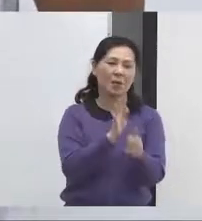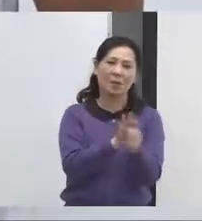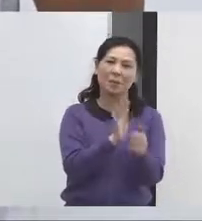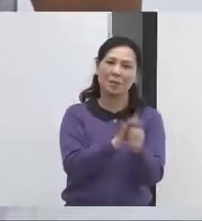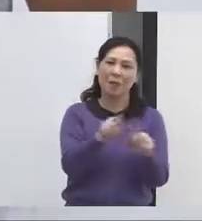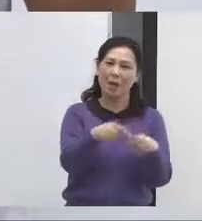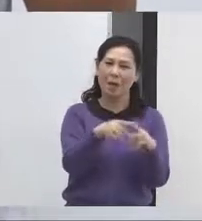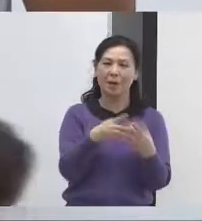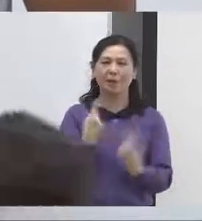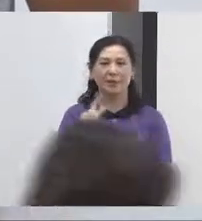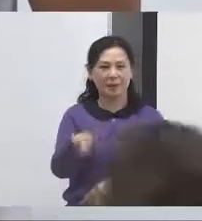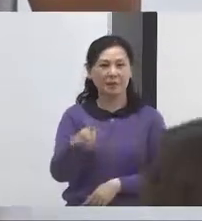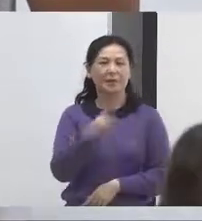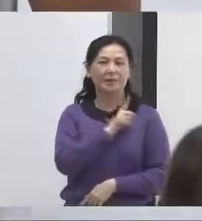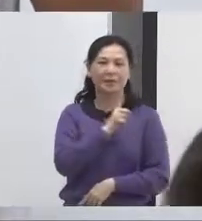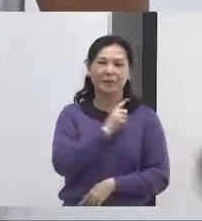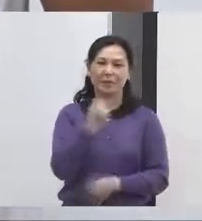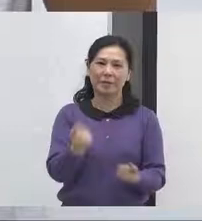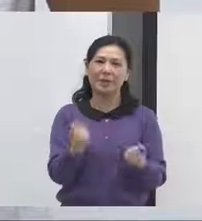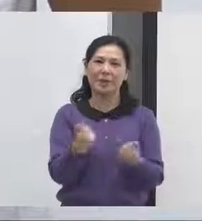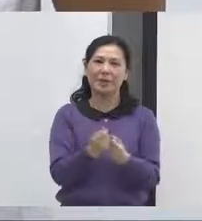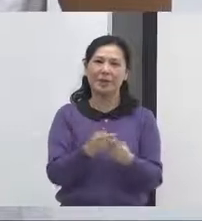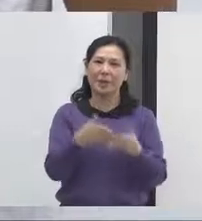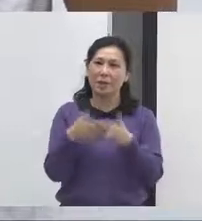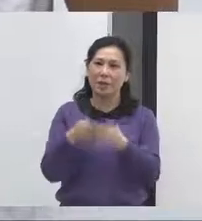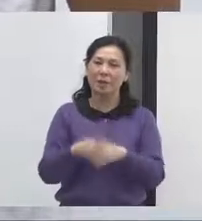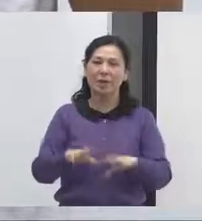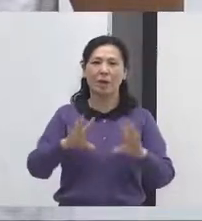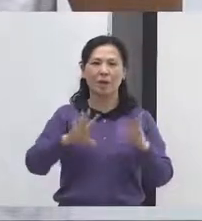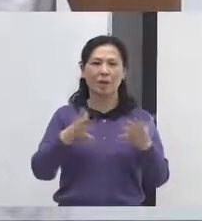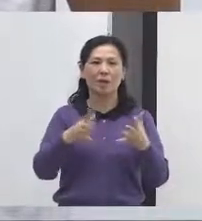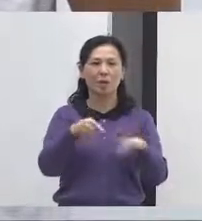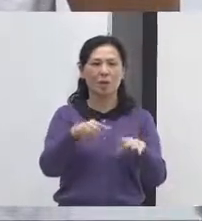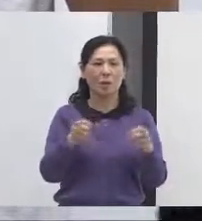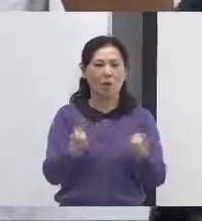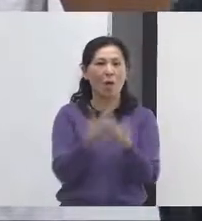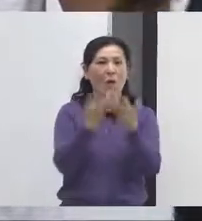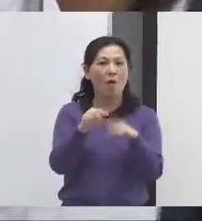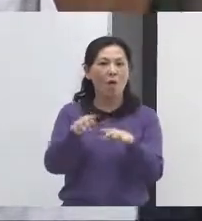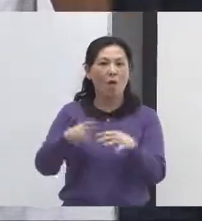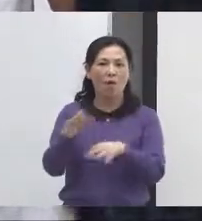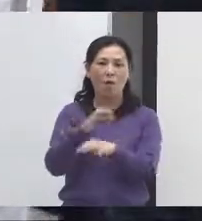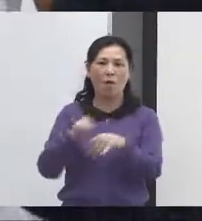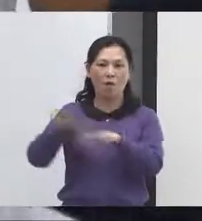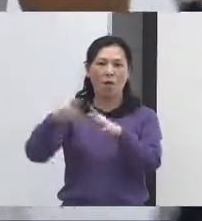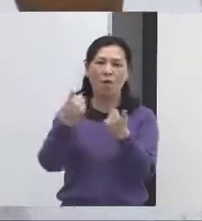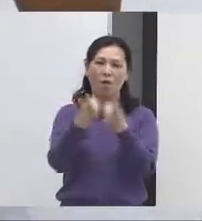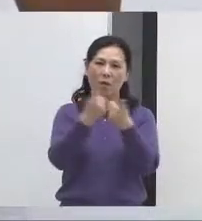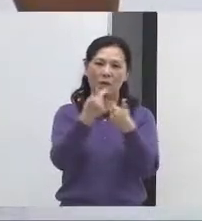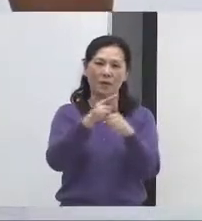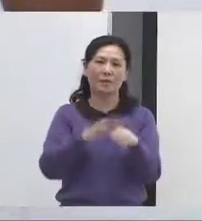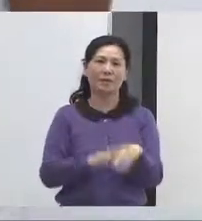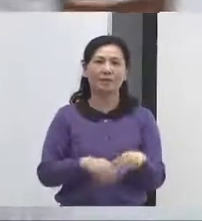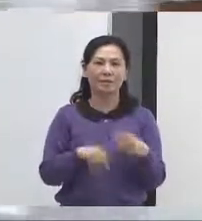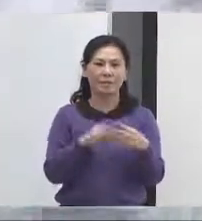然后或者是也在国内很多就是重要的像国发会之类担任顾问的 Running。